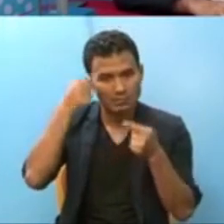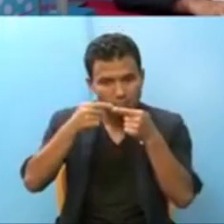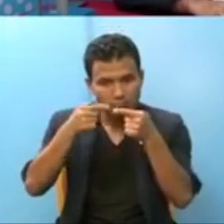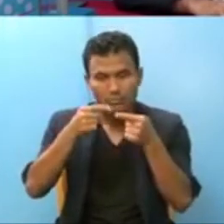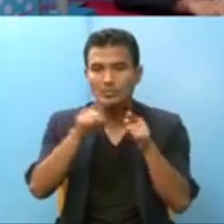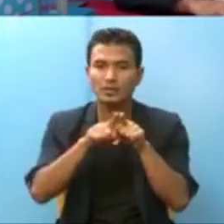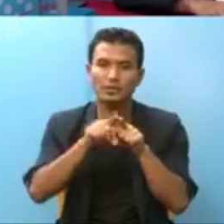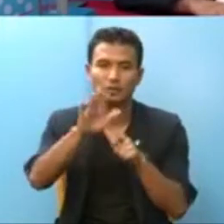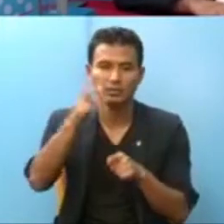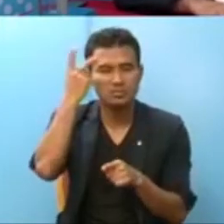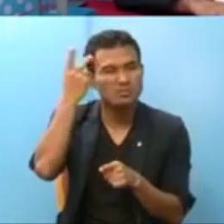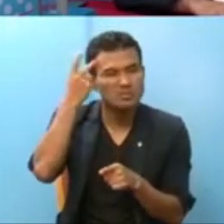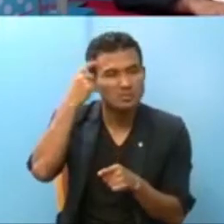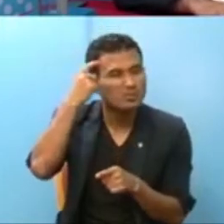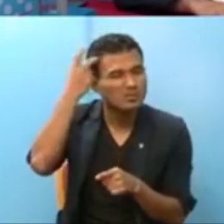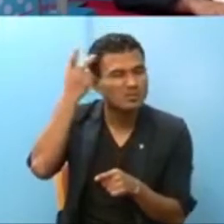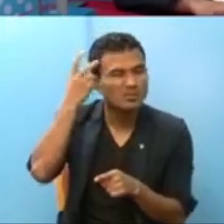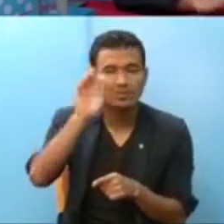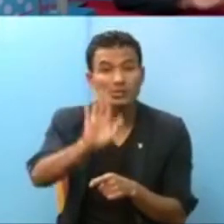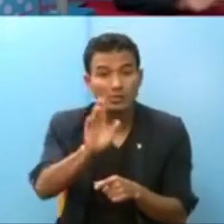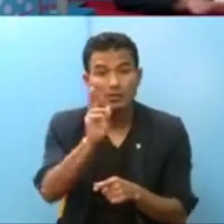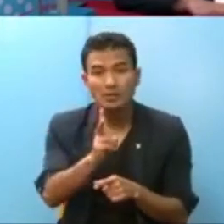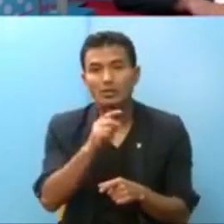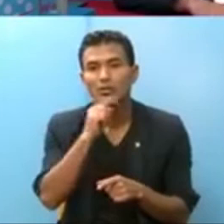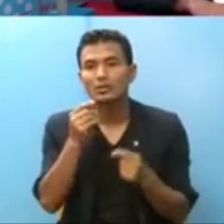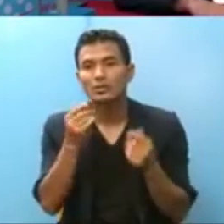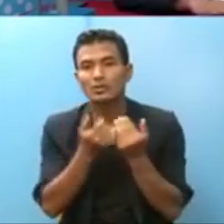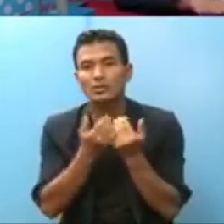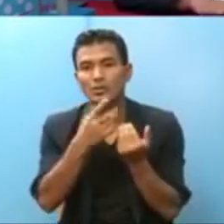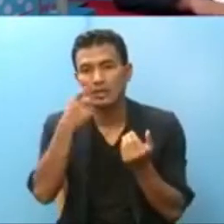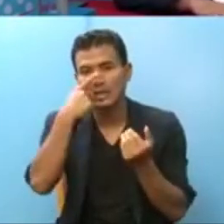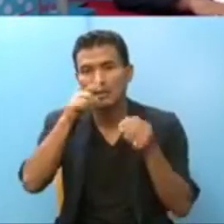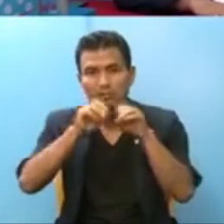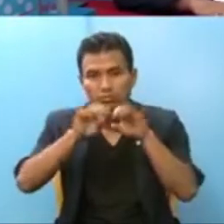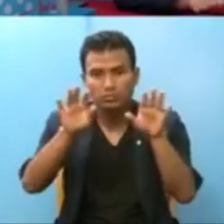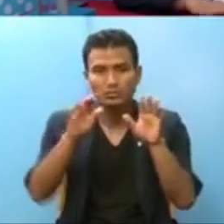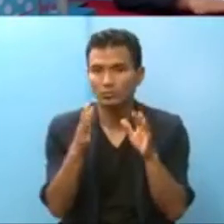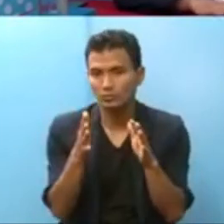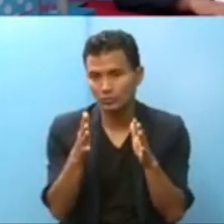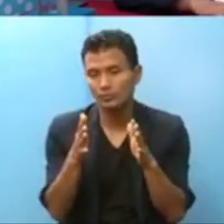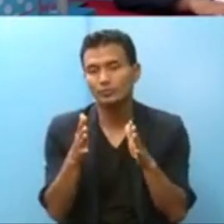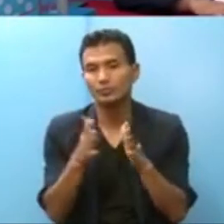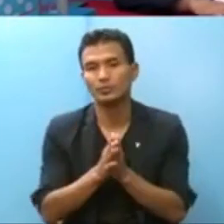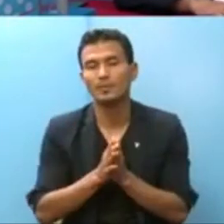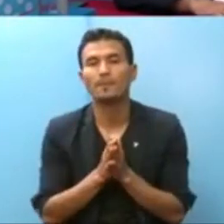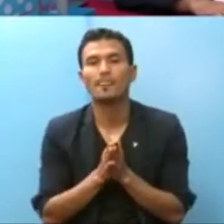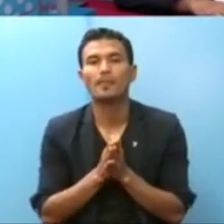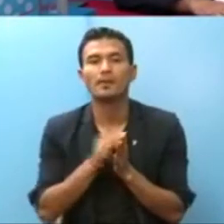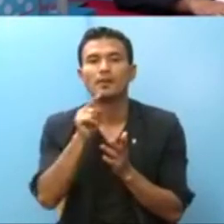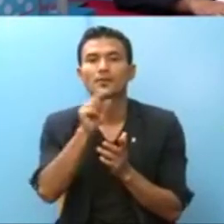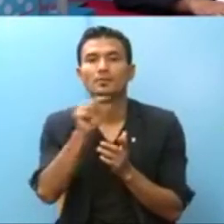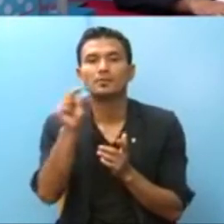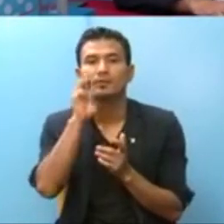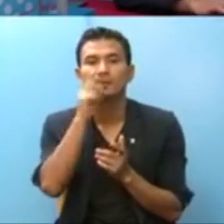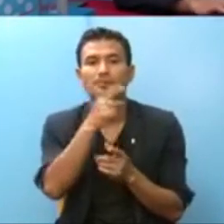धूर्याद पाइज मेरा नहीं आम आरू कामीस करने आज शार्वजनिक गर्द आज अज आज मा